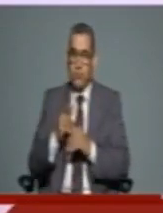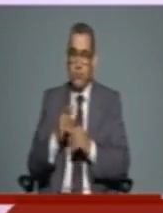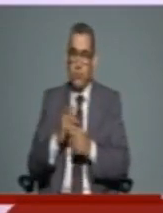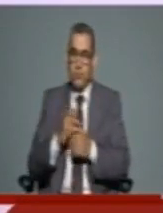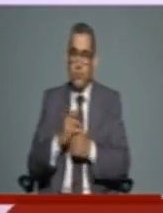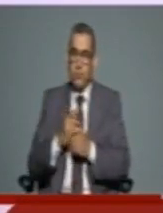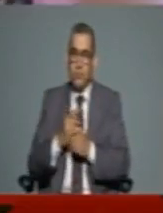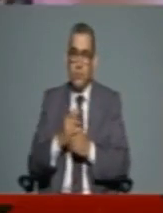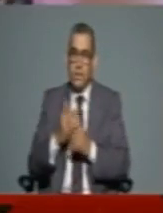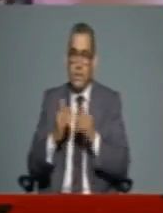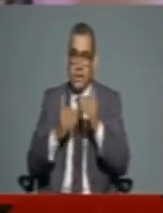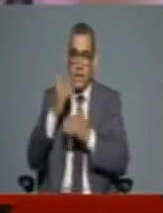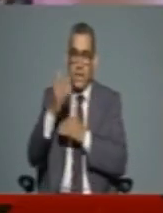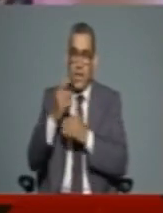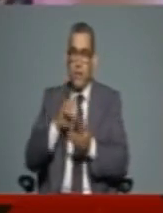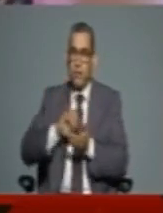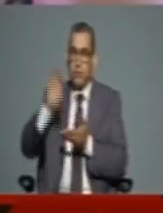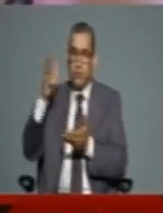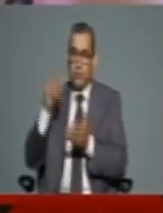وزيادة التصدير.